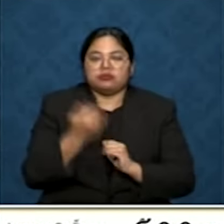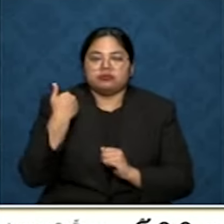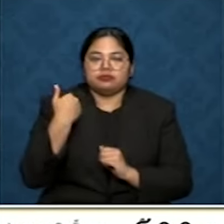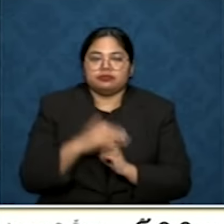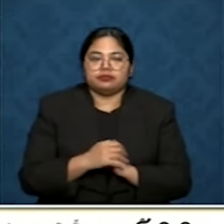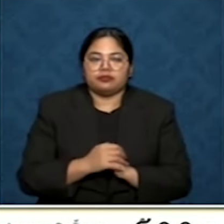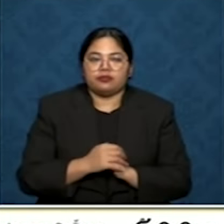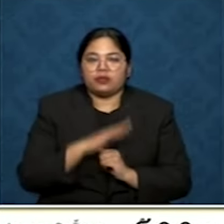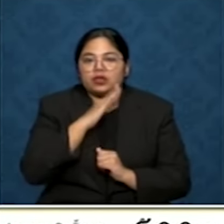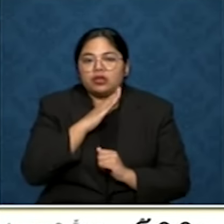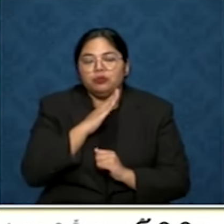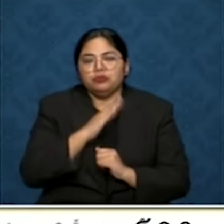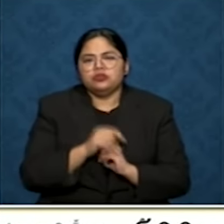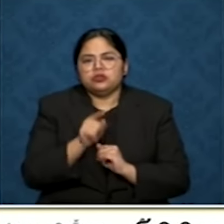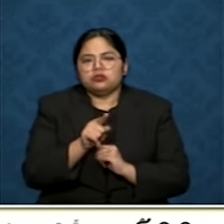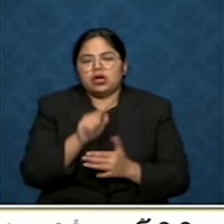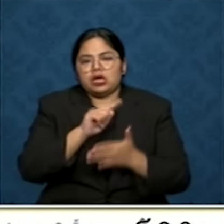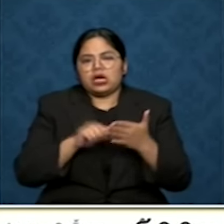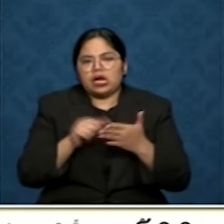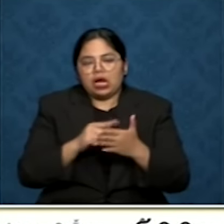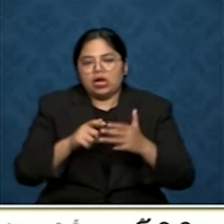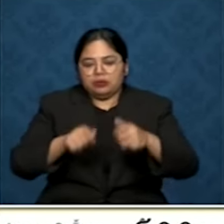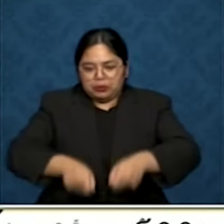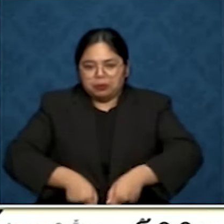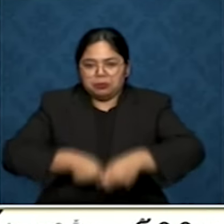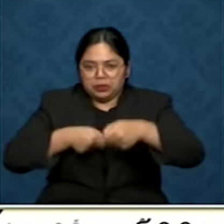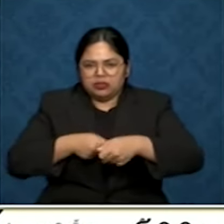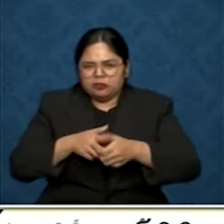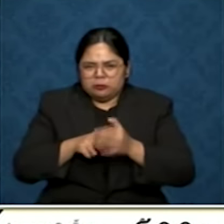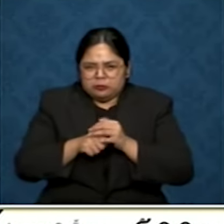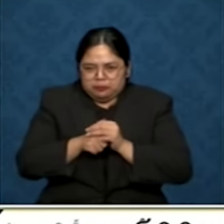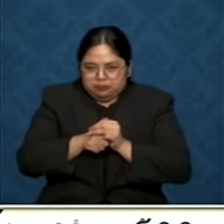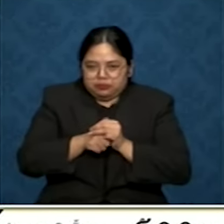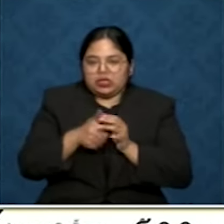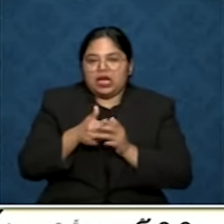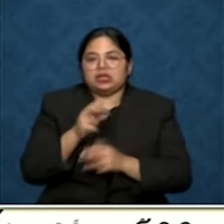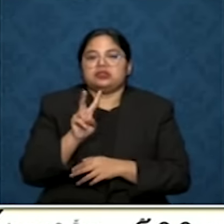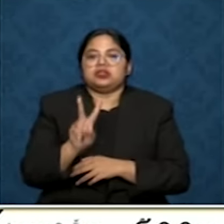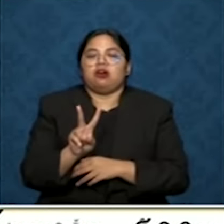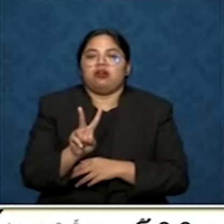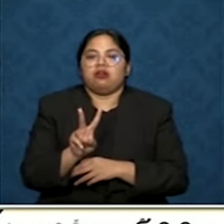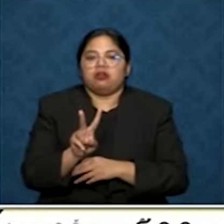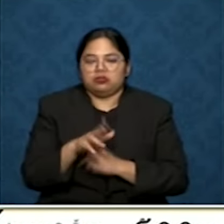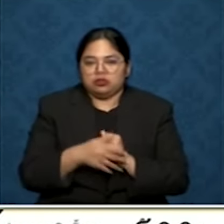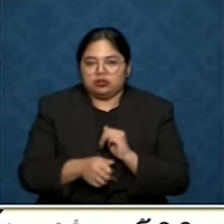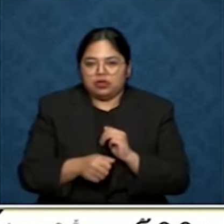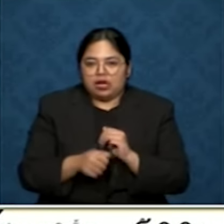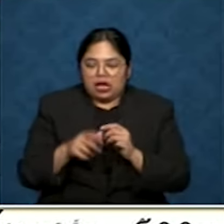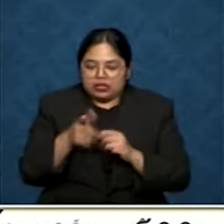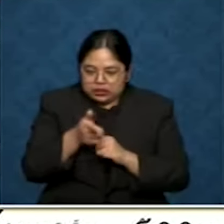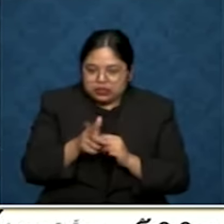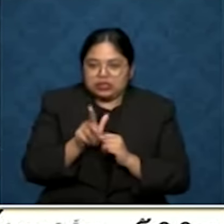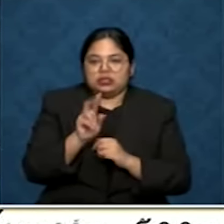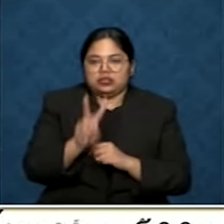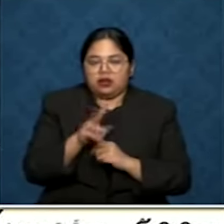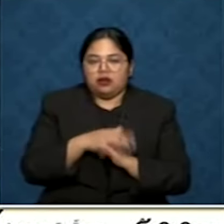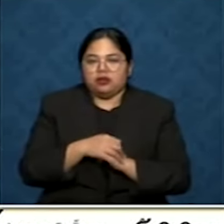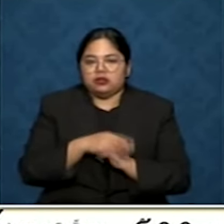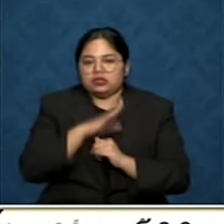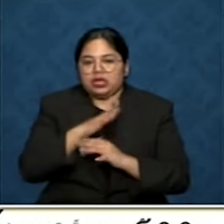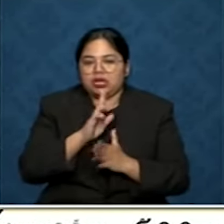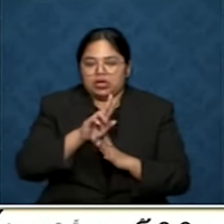จักกาให้ไม่ต้องใส่แพมก็คือกั้นอุจจาระได้ก็ 2คะแนนปัสวะได้ 2คะแนนถ้านั่งได้เอาไปอีก3